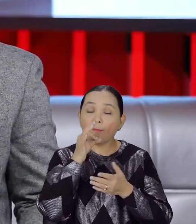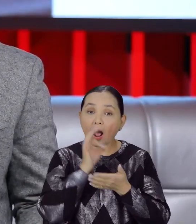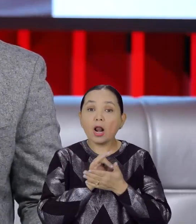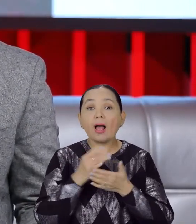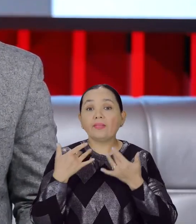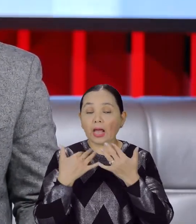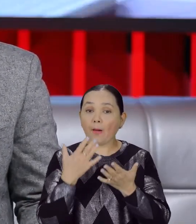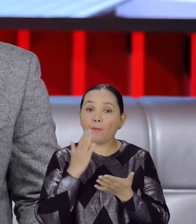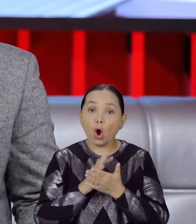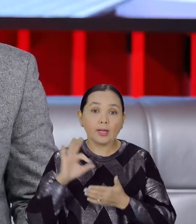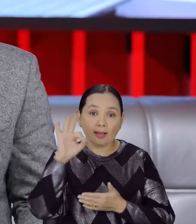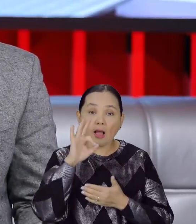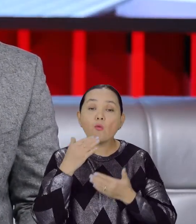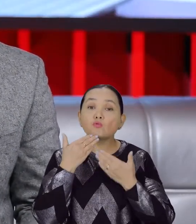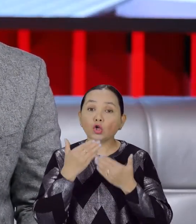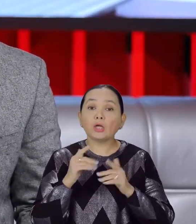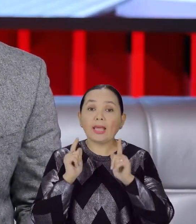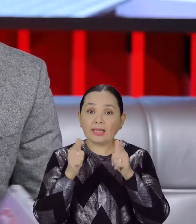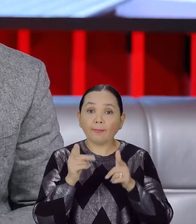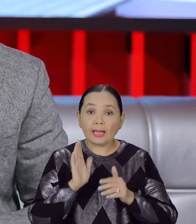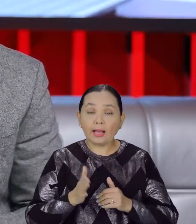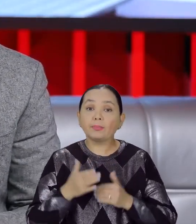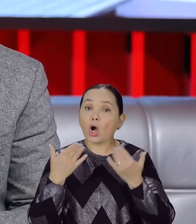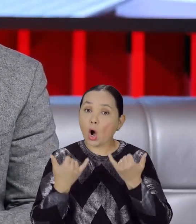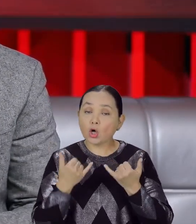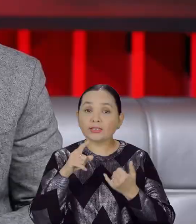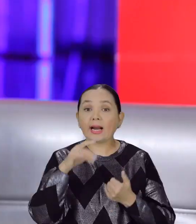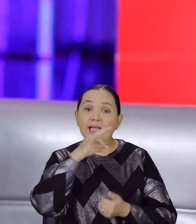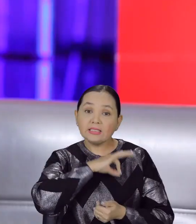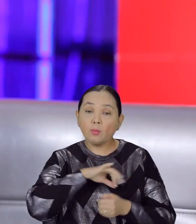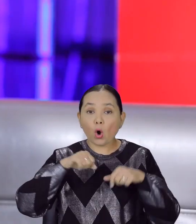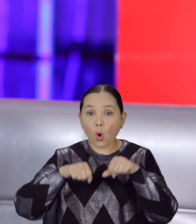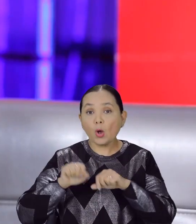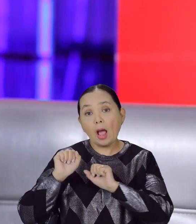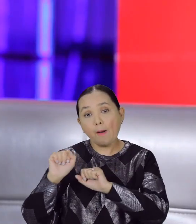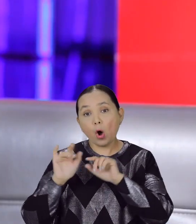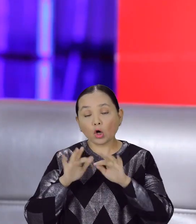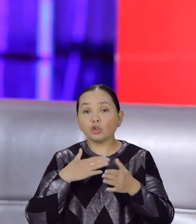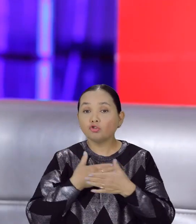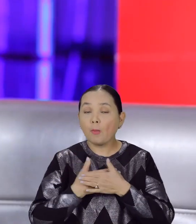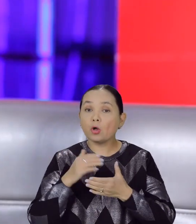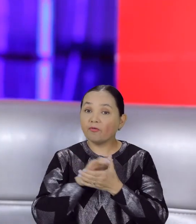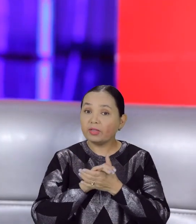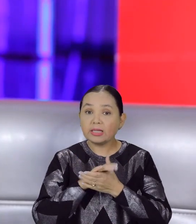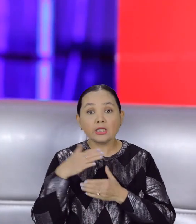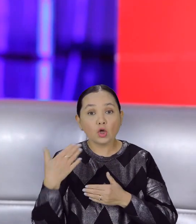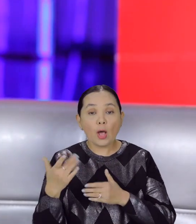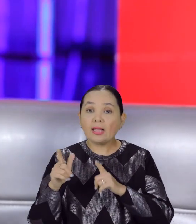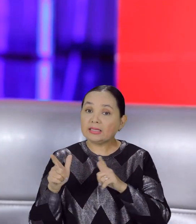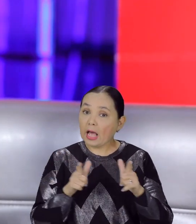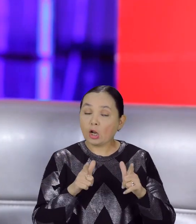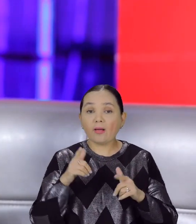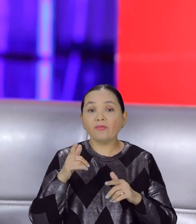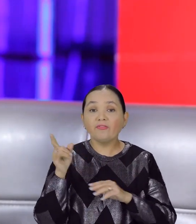ayrim talablar borligi haqida bizga murojaatlar yetib kelyapti. Hozir esa iste'molchilar huquqlarini himoya qilish jamiyatlari federatsiyasi tomonidan